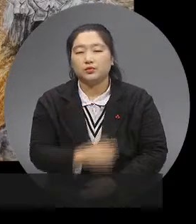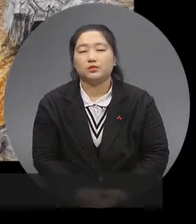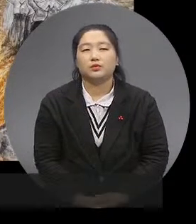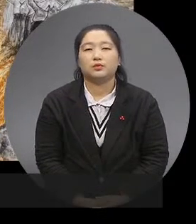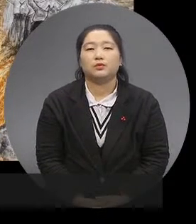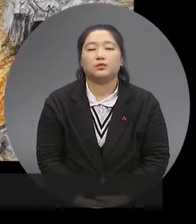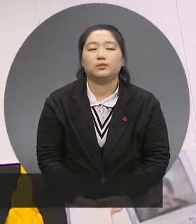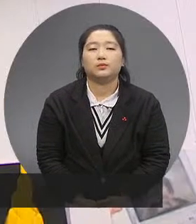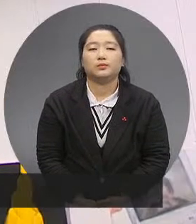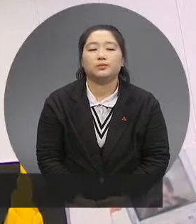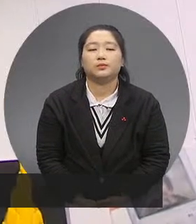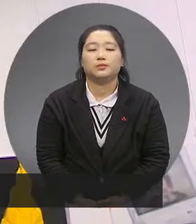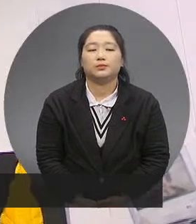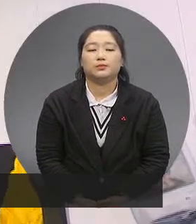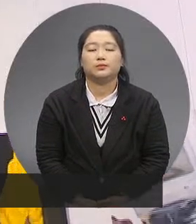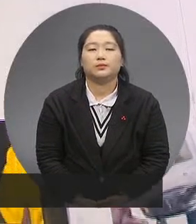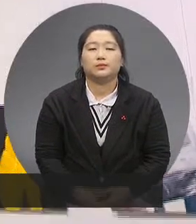싶어서.